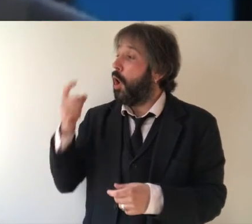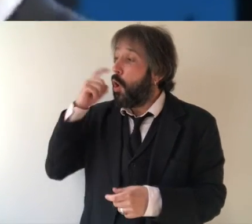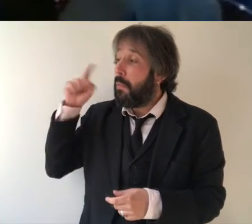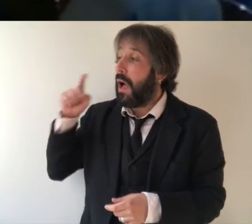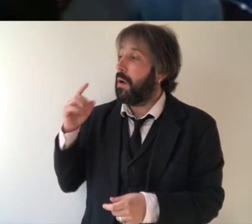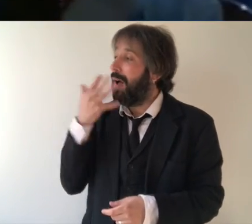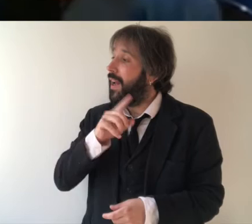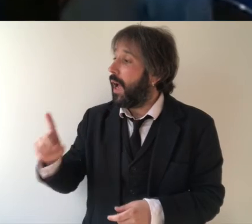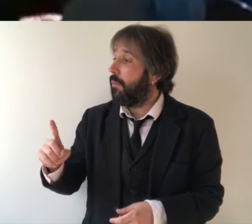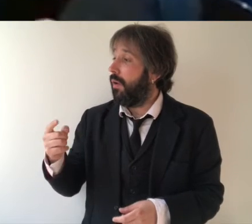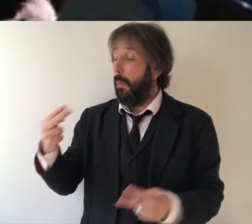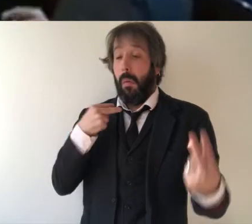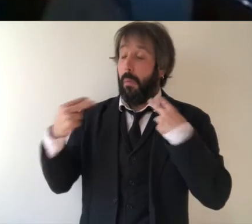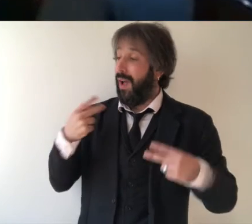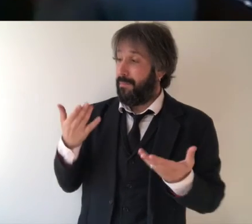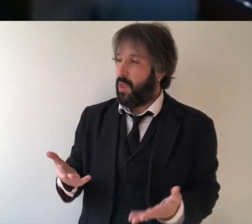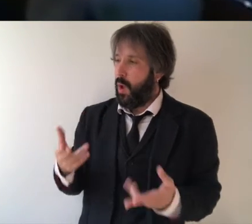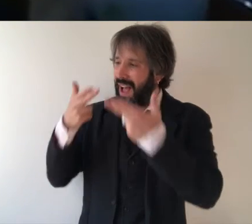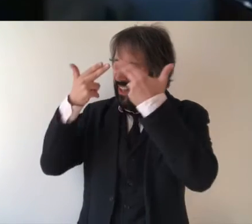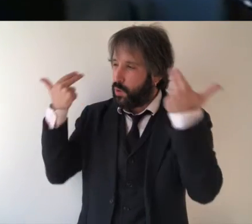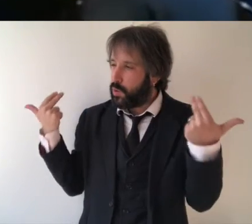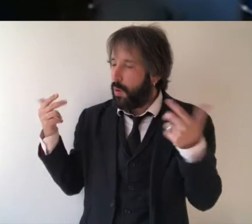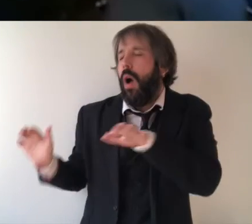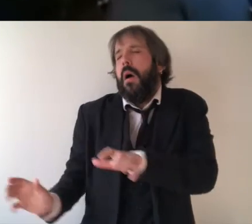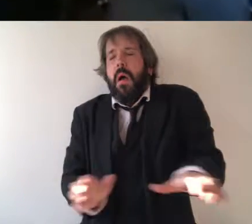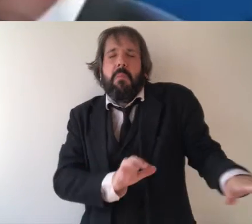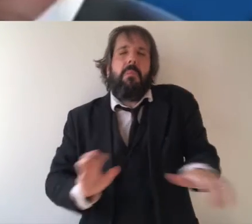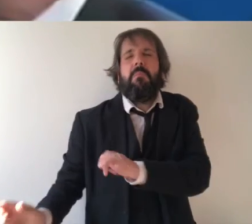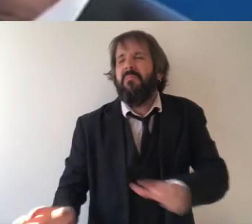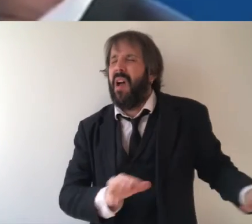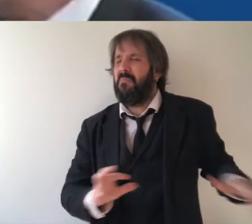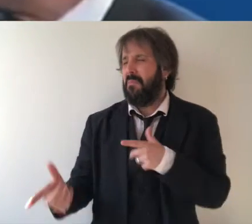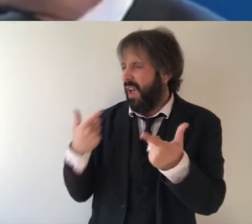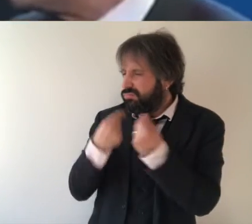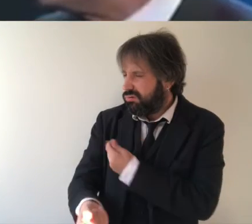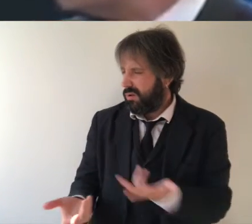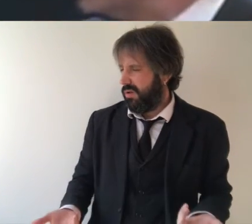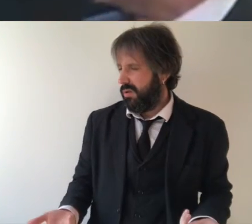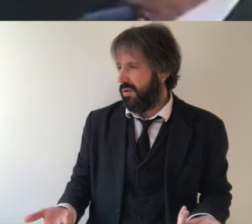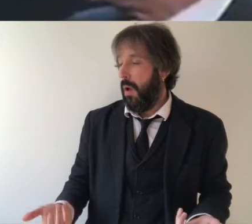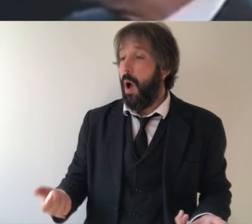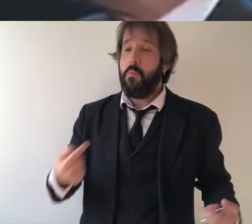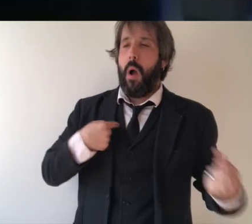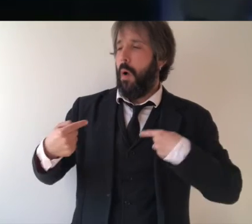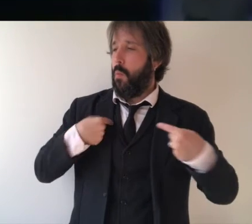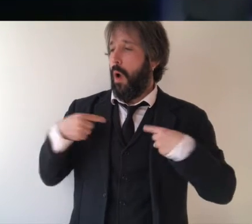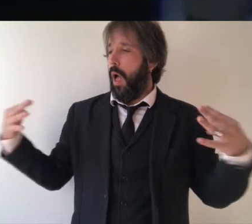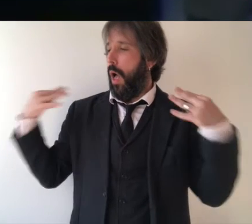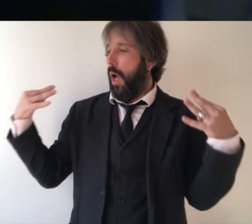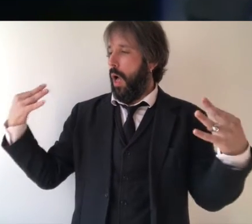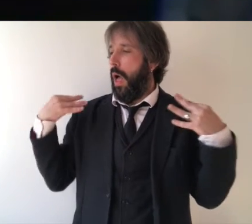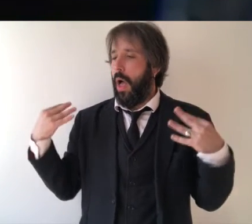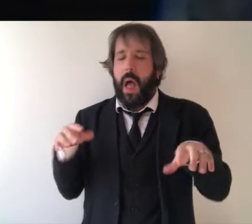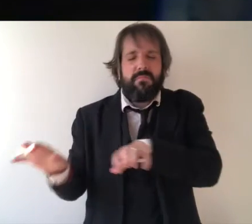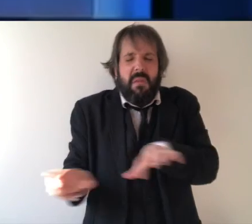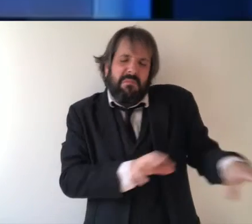fait que je tirerais la couverture, je te fais observer que cette introduction d'une virtuosité totalement hors de propos, le genre m'as-tu vu,